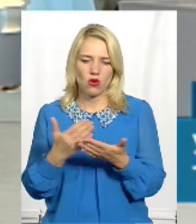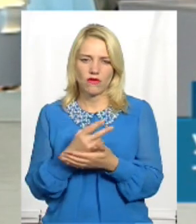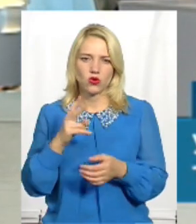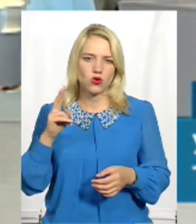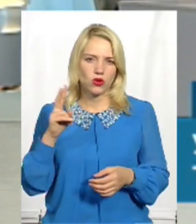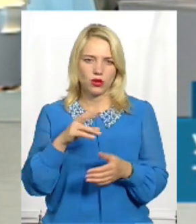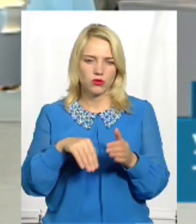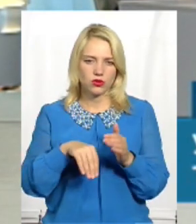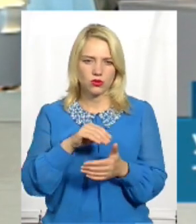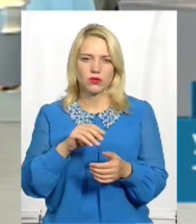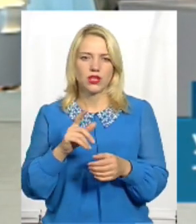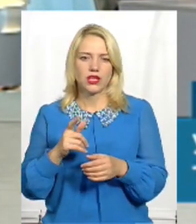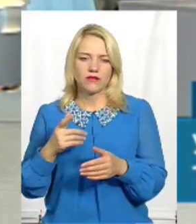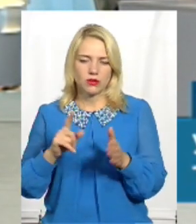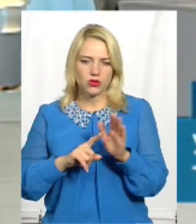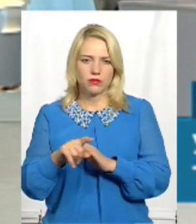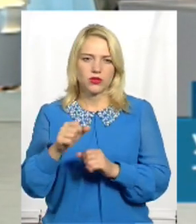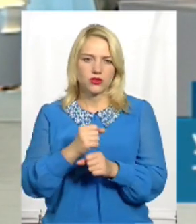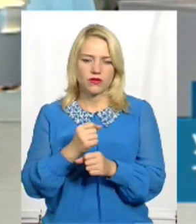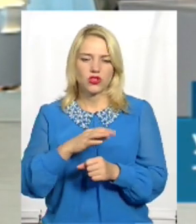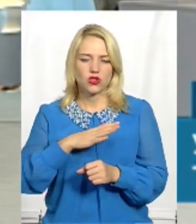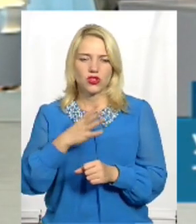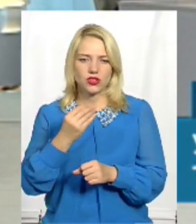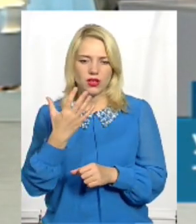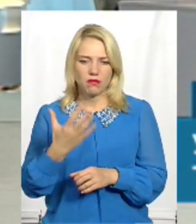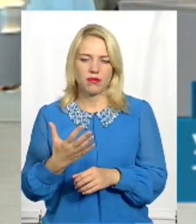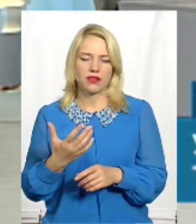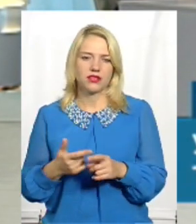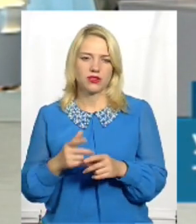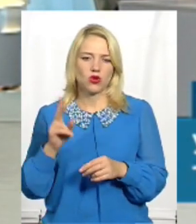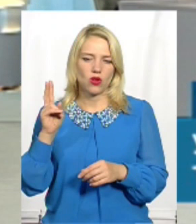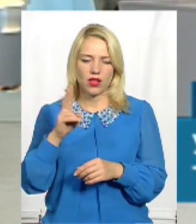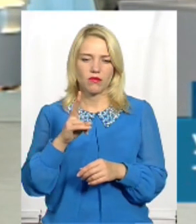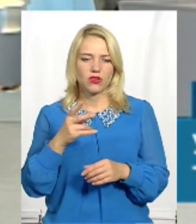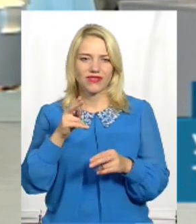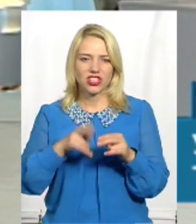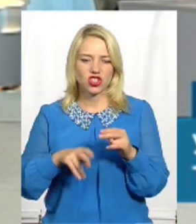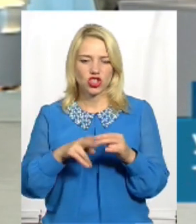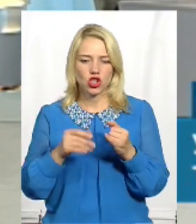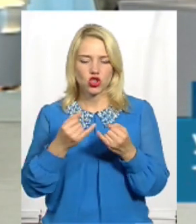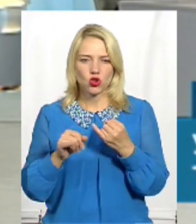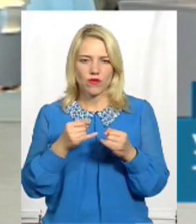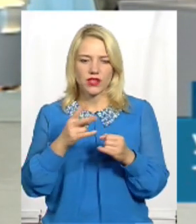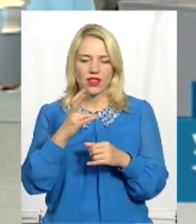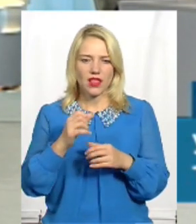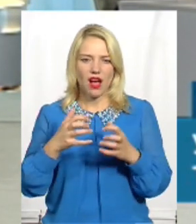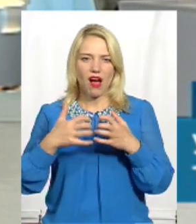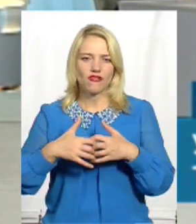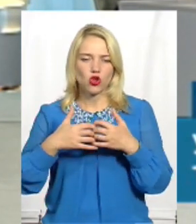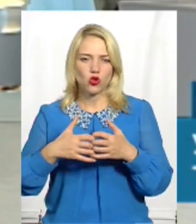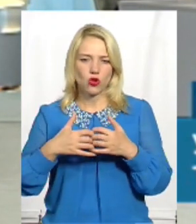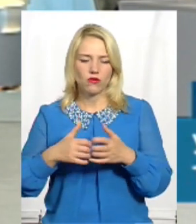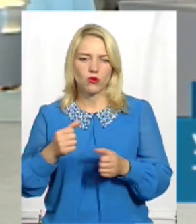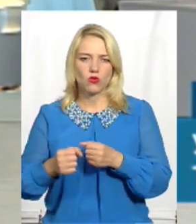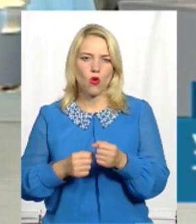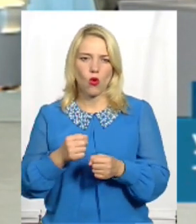тролейбусів. Очікуємо ще 5 нових тролейбусів до кінця жовтня на автономному ходу. Тобто місто всіми